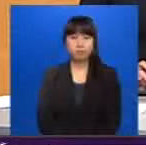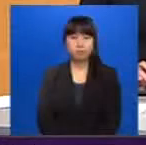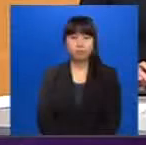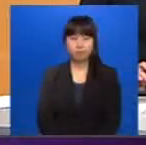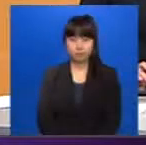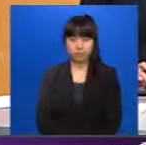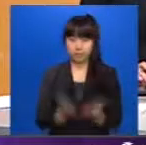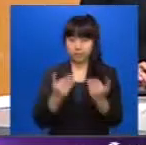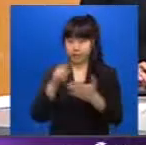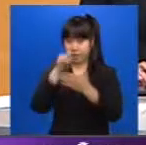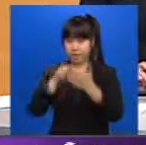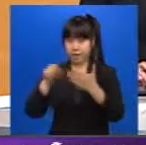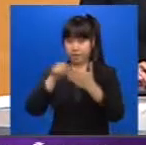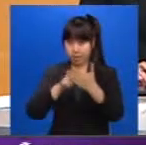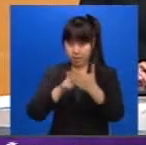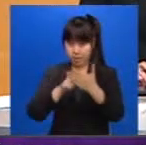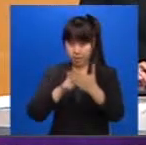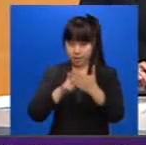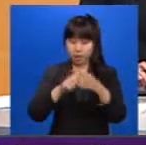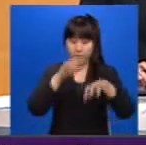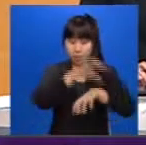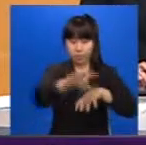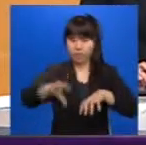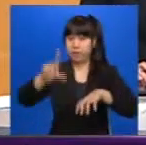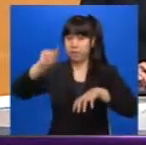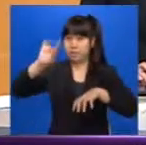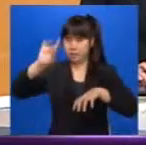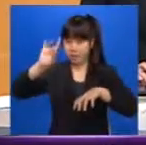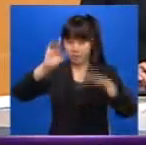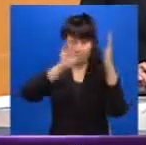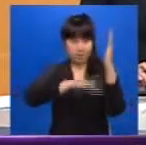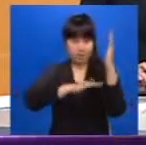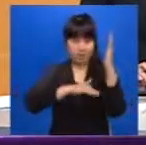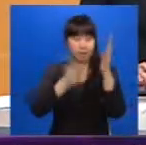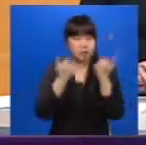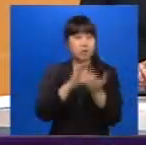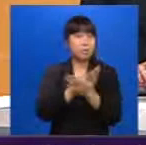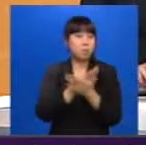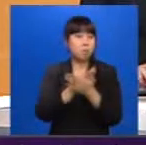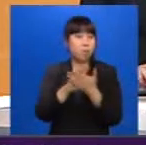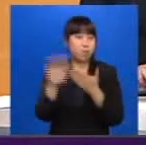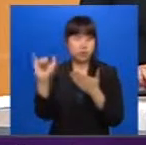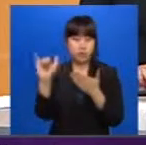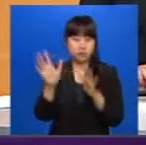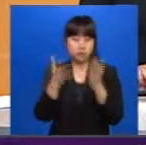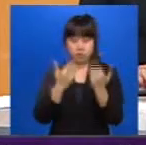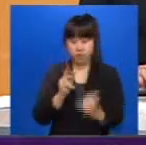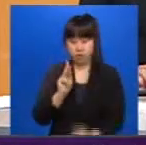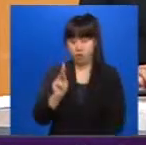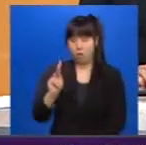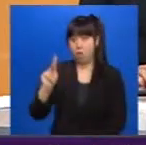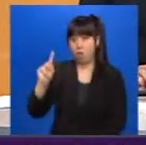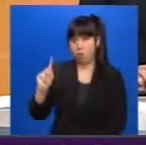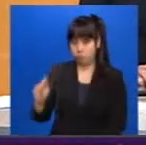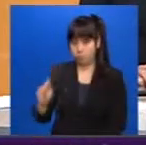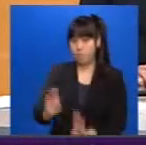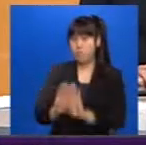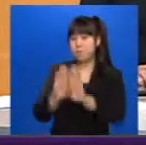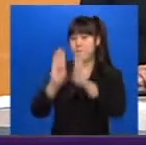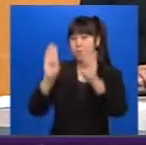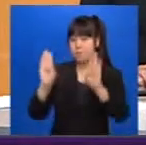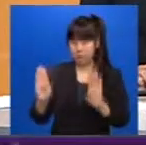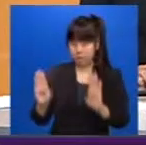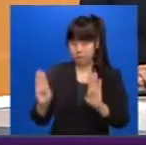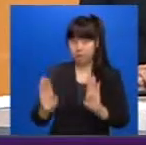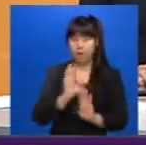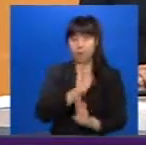ค่ะส่วนการเลือกตั้งใน 28เขตทางภาคใต้ที่ยังคงไม่เรียบร้อยนะคะล่าสุดทางด้านกกต.ก็ได้มีการเปิดเวทีเพื่อรับฟัง